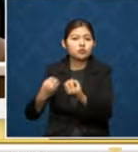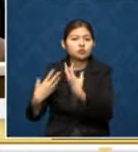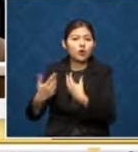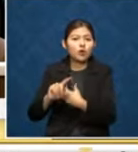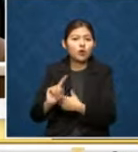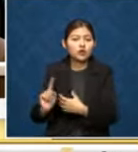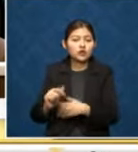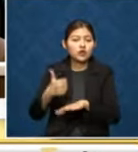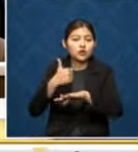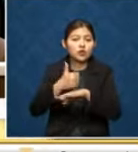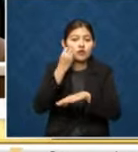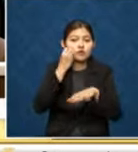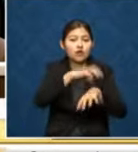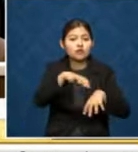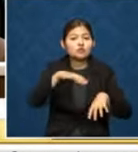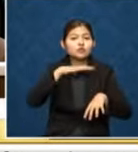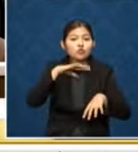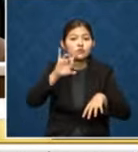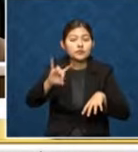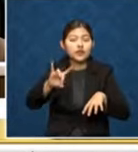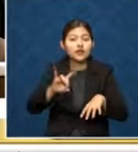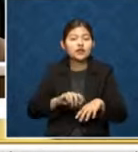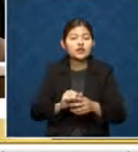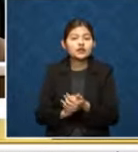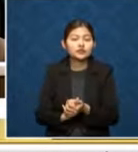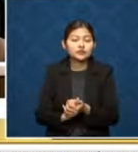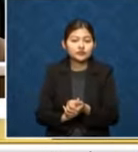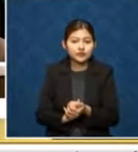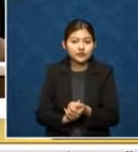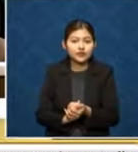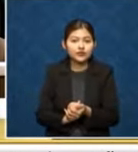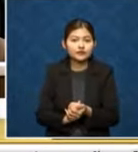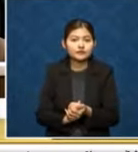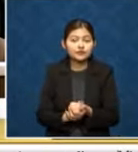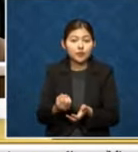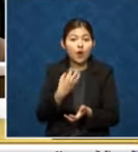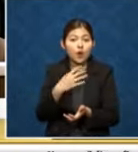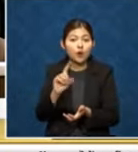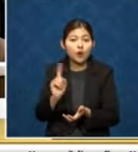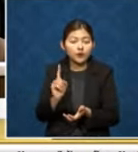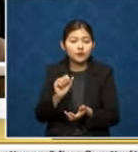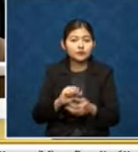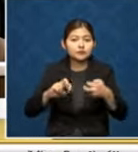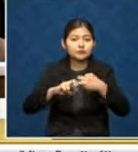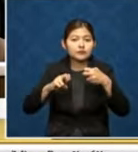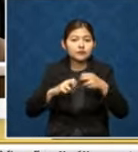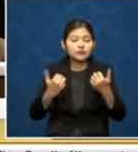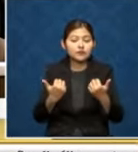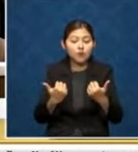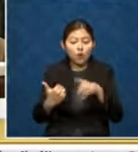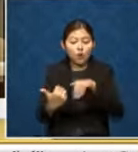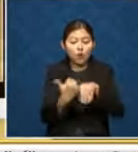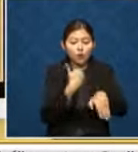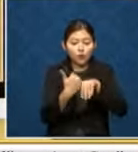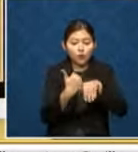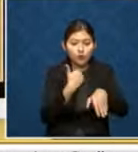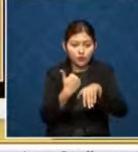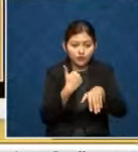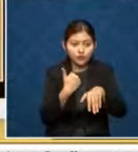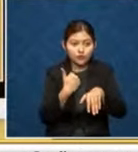ากผู้ใหญ่บ้านหมู่ที่8และสมาชิกสภาเทศบาลตำบลบุดีเรื่องปัญหาถนนเส้นท